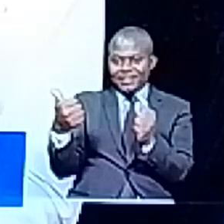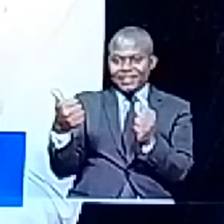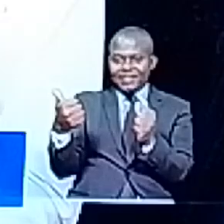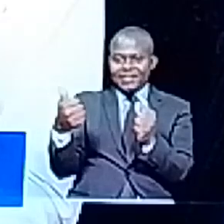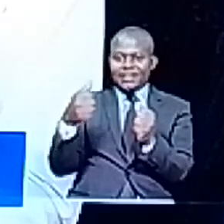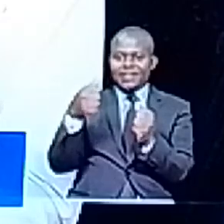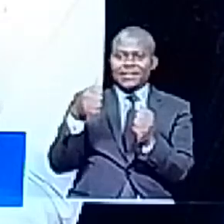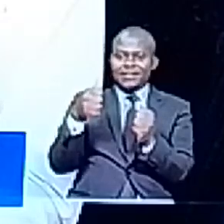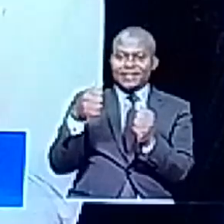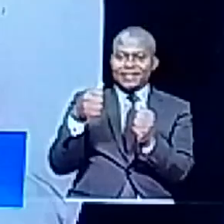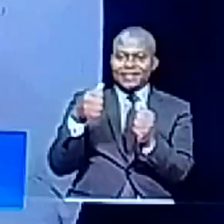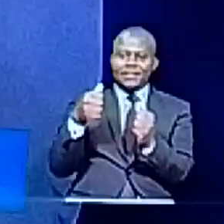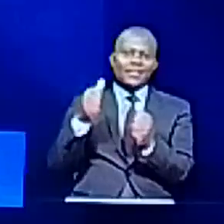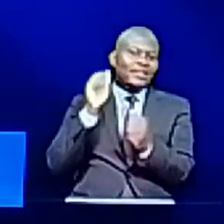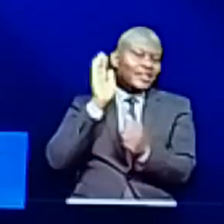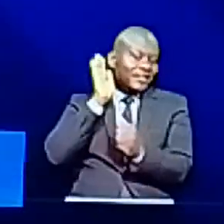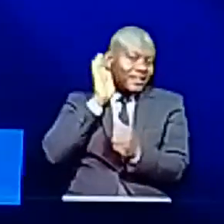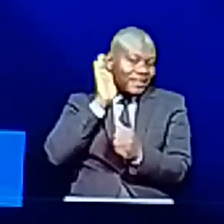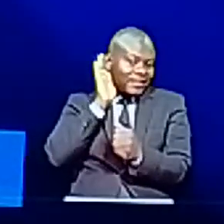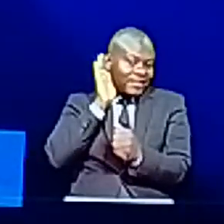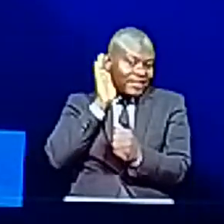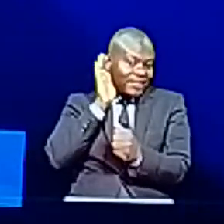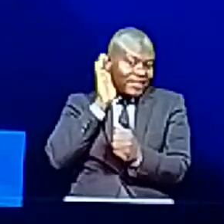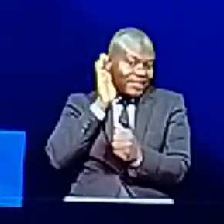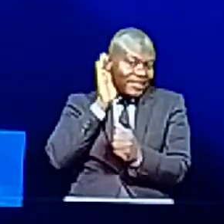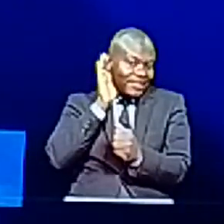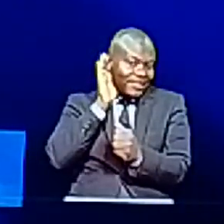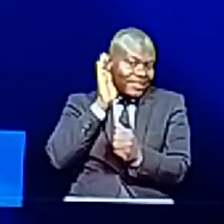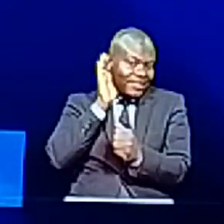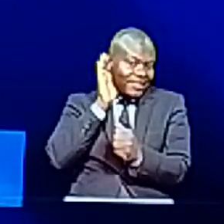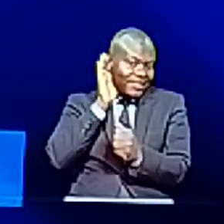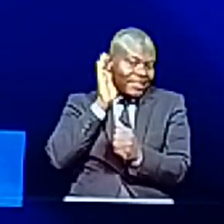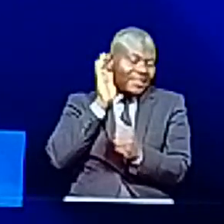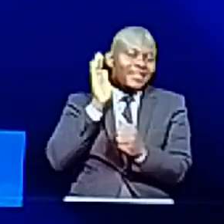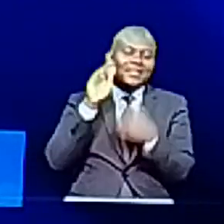tega amatwi icyo umukuru w'igihugu akubwira